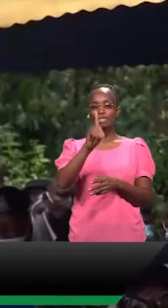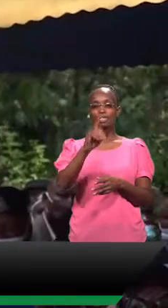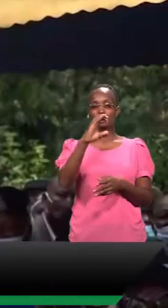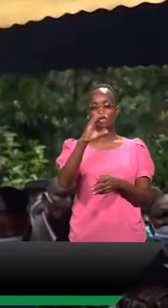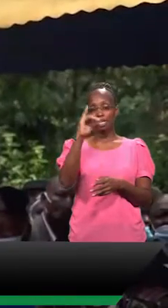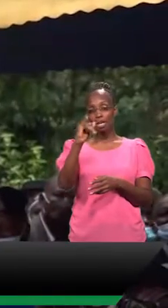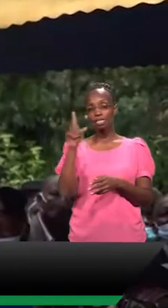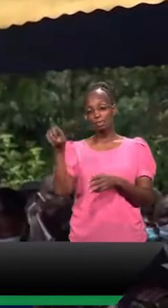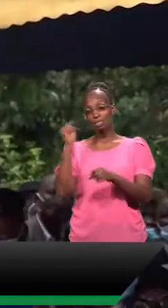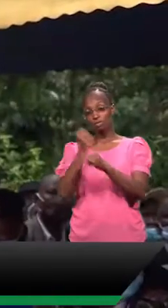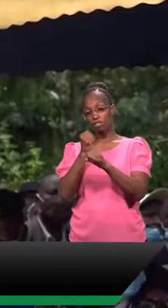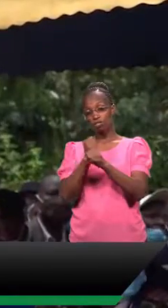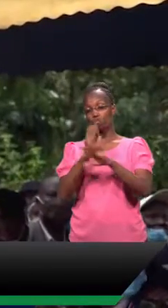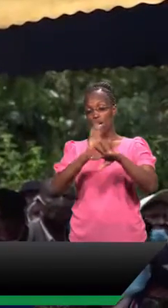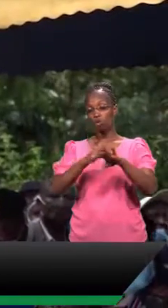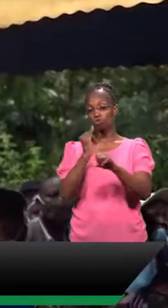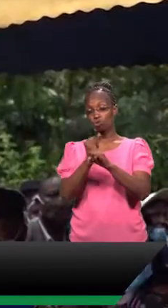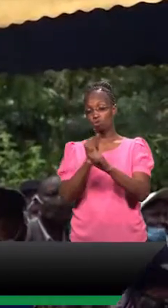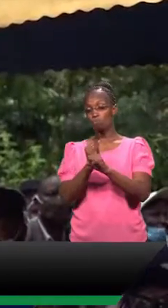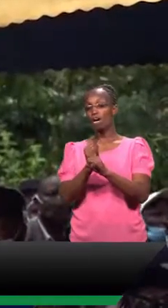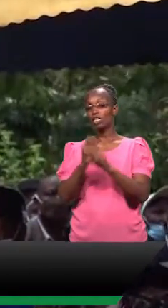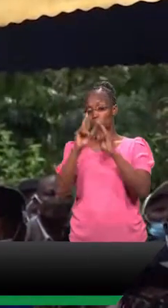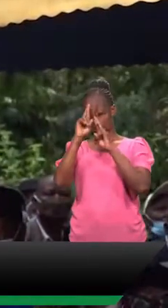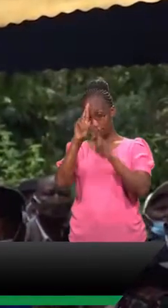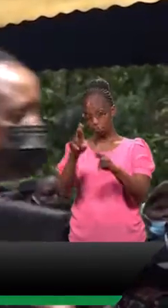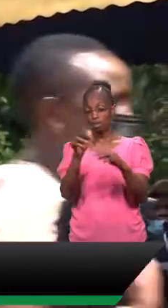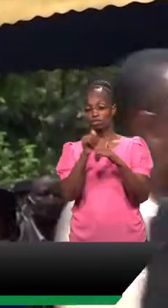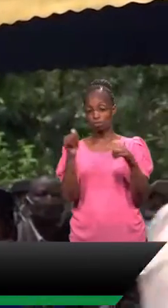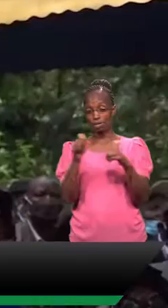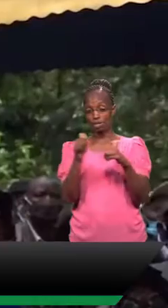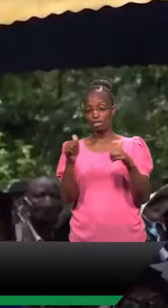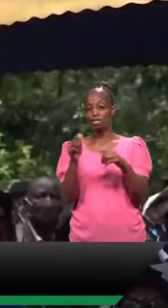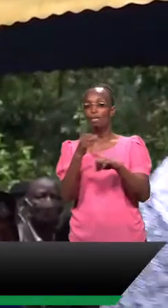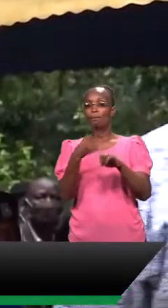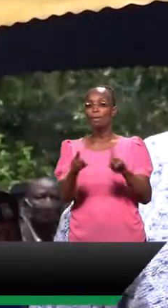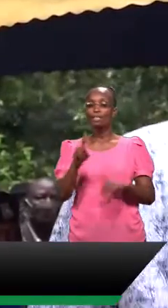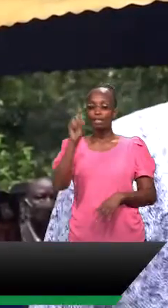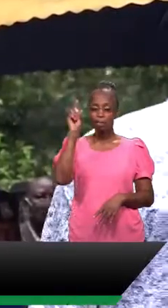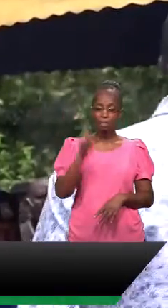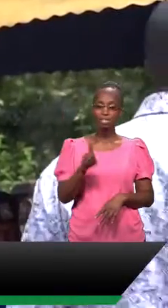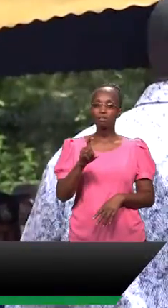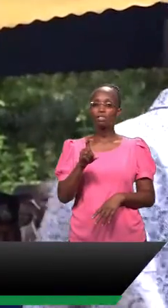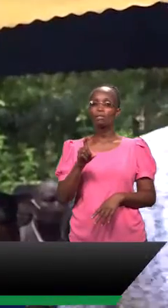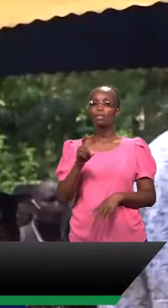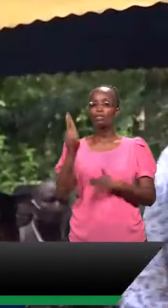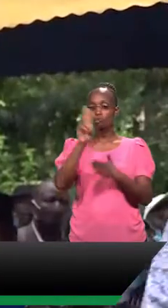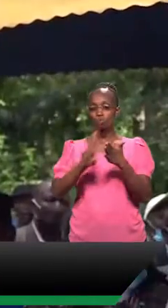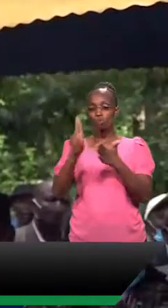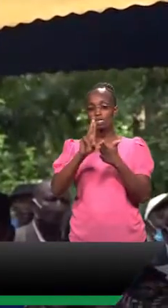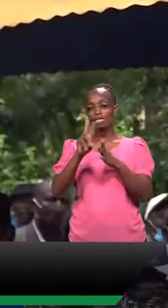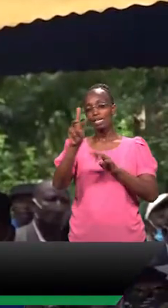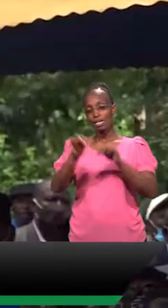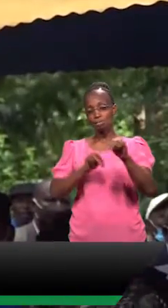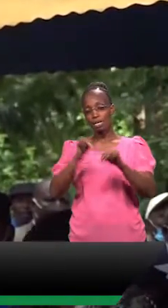Kenya, they do a good job. They are independent and we respect them. However, they must not be used to